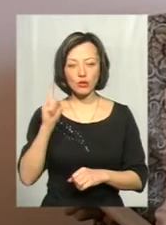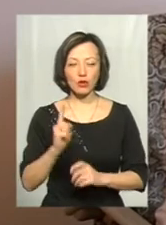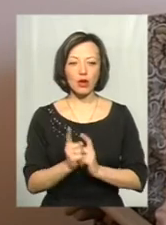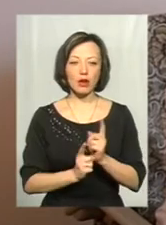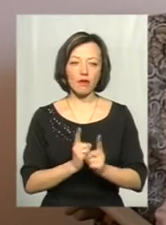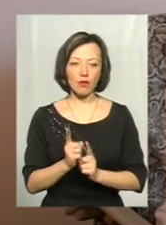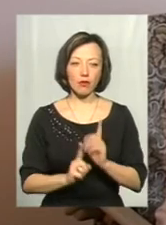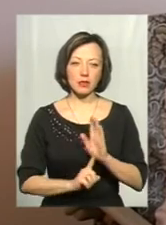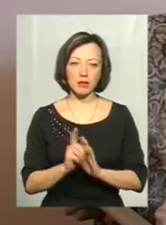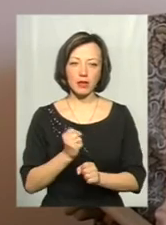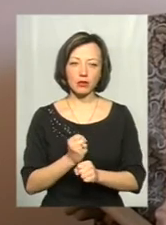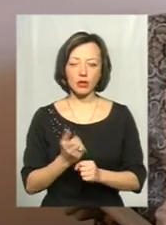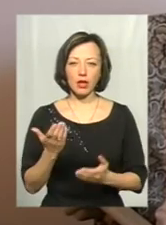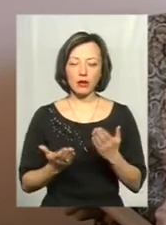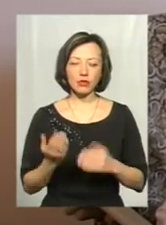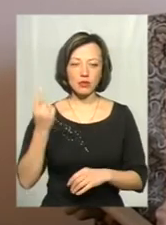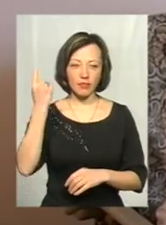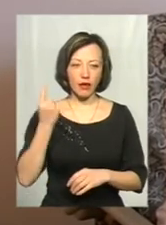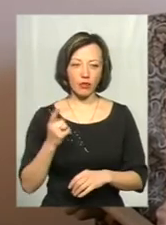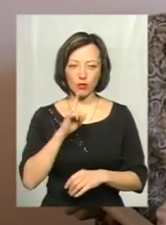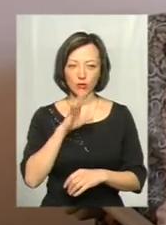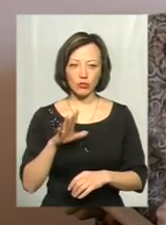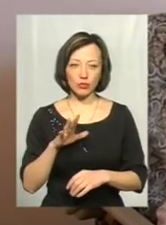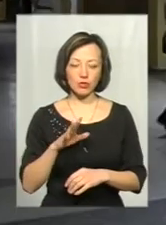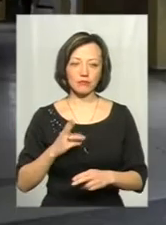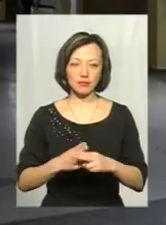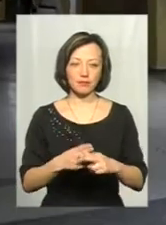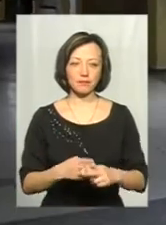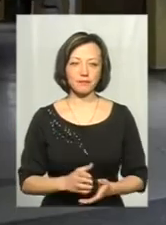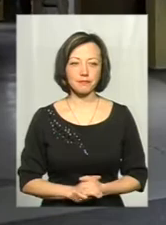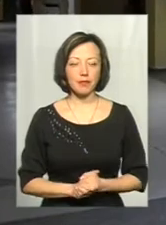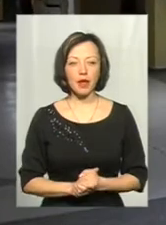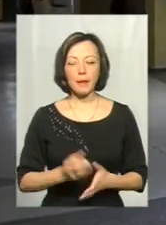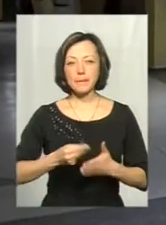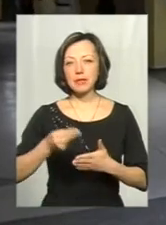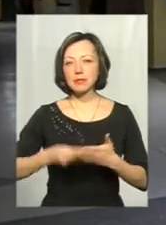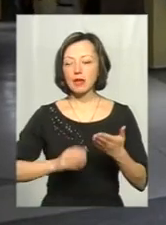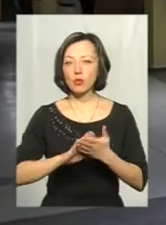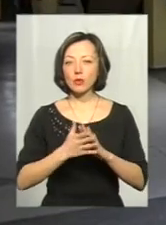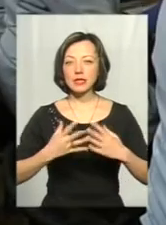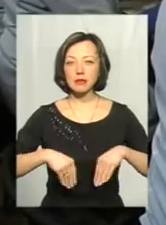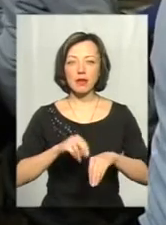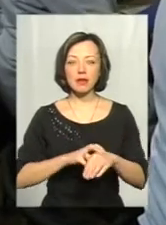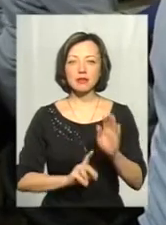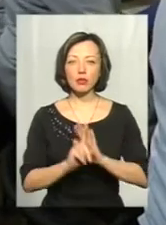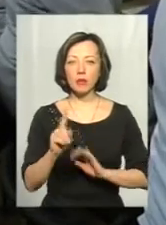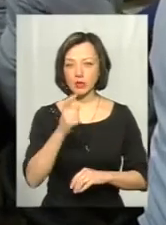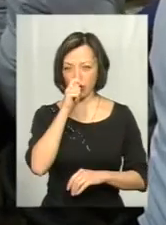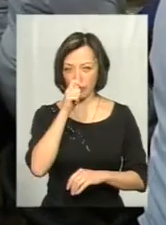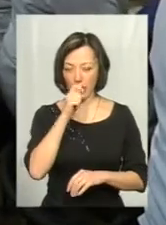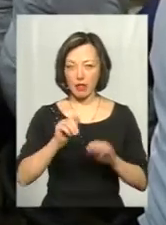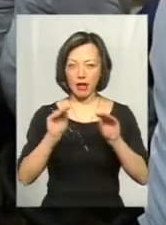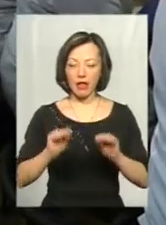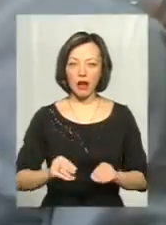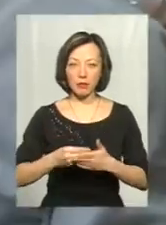реформа запрацює, якщо там зверху не будуть сунути палки. Підписання угоди з сімейними лікарями стартує в Україні з 1 квітня.